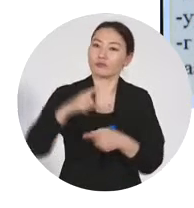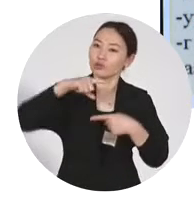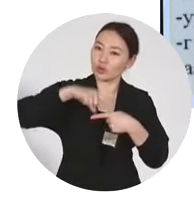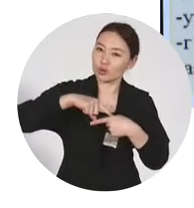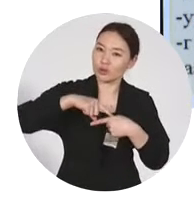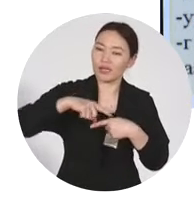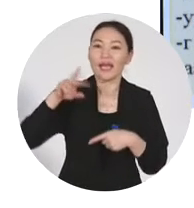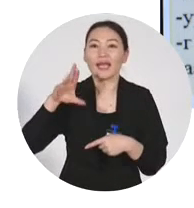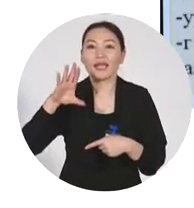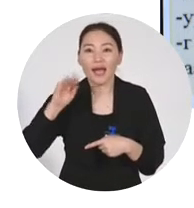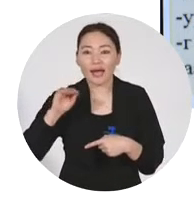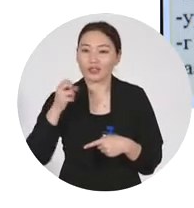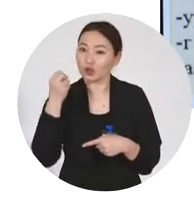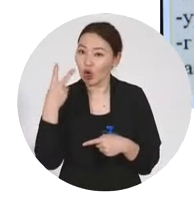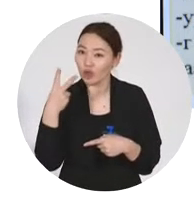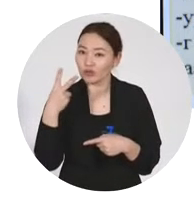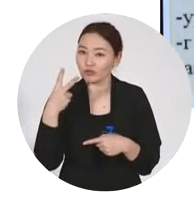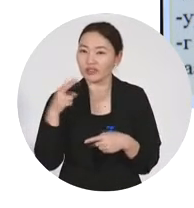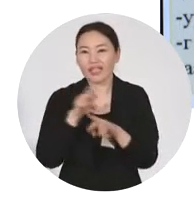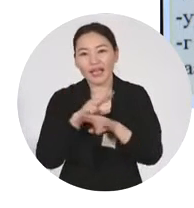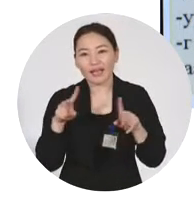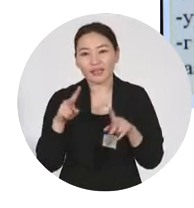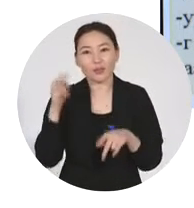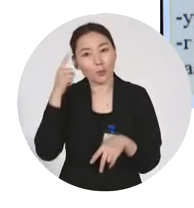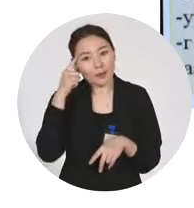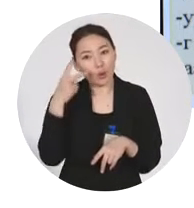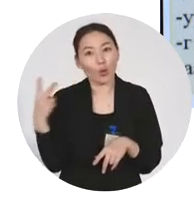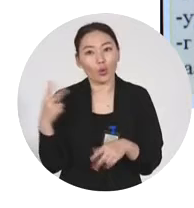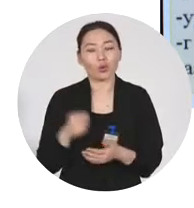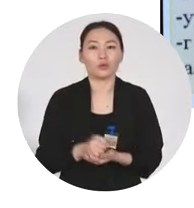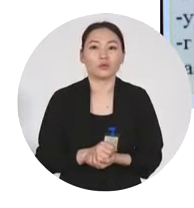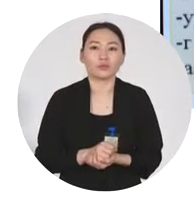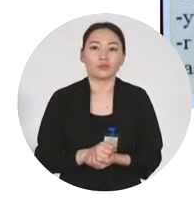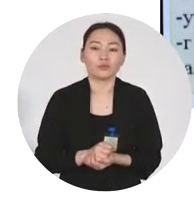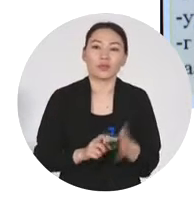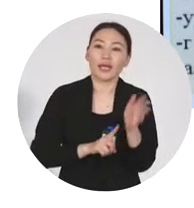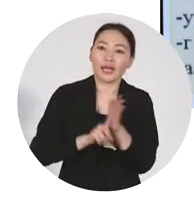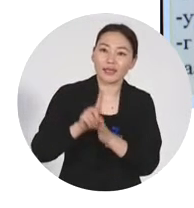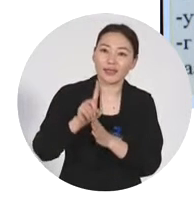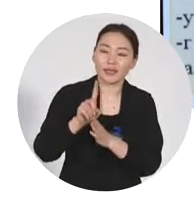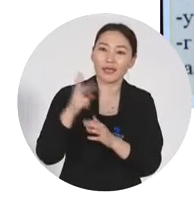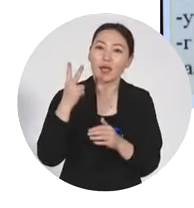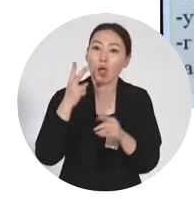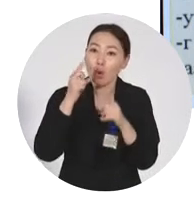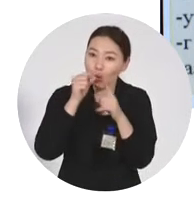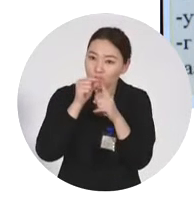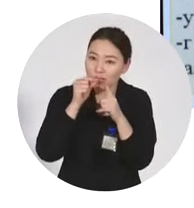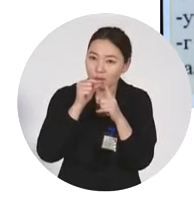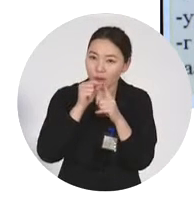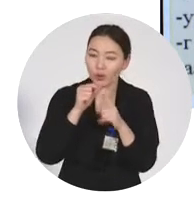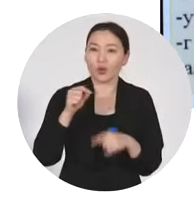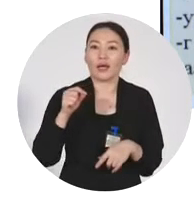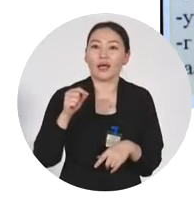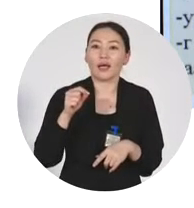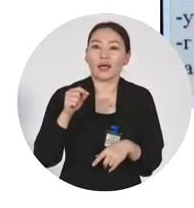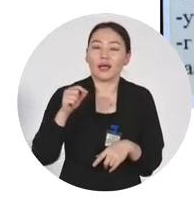нөхцлийнхоо эхний үсгийг хардаг. За эхний энэ нөхцөлийн эхний үсгүүд бол я, гэ, эн, эм, ил,